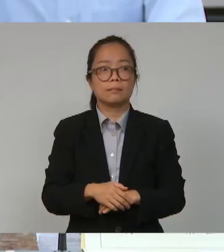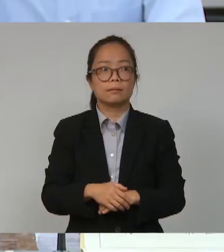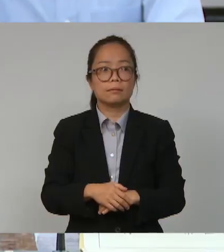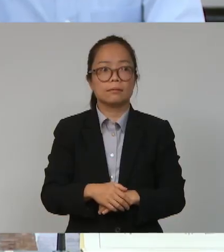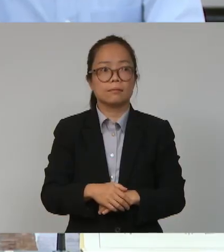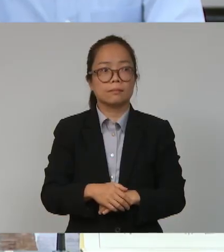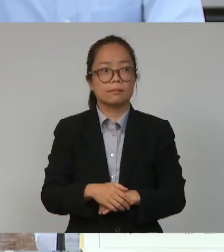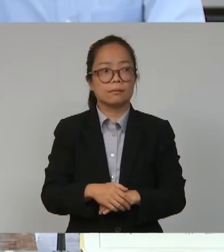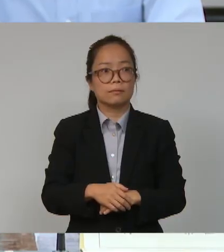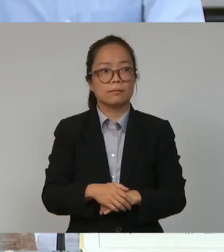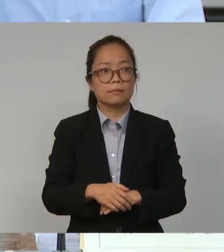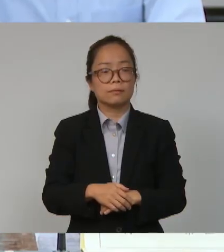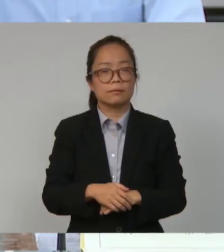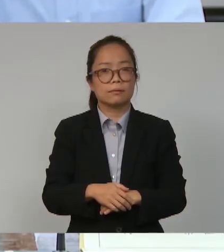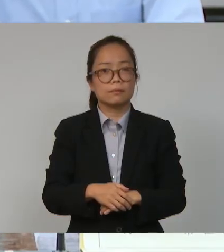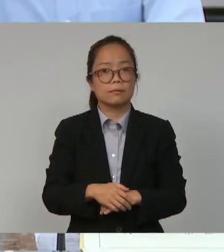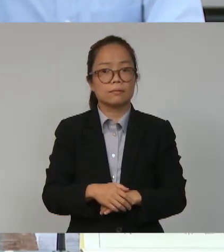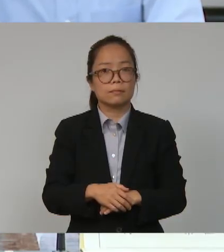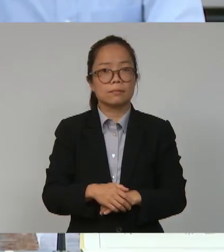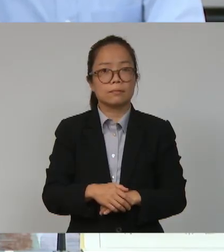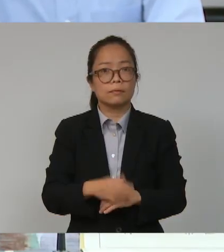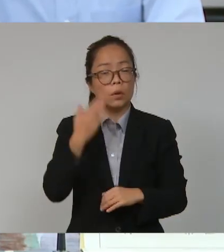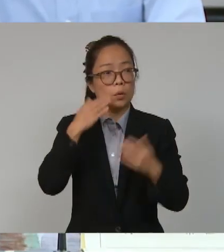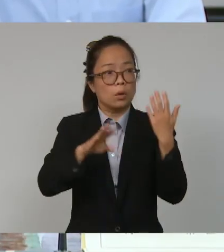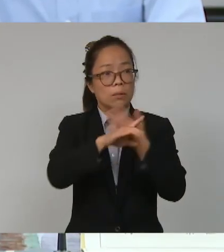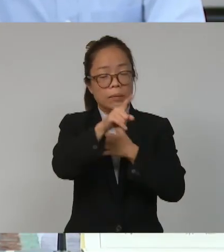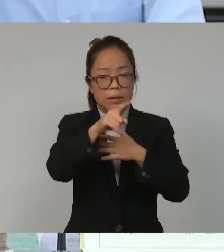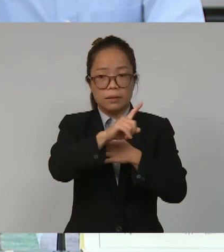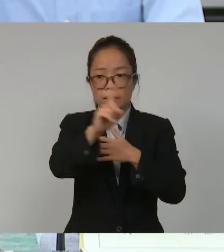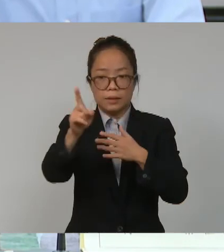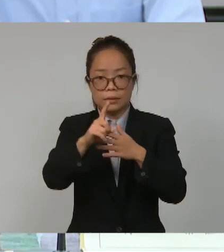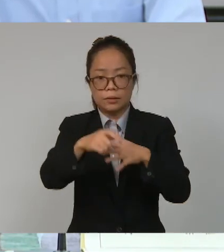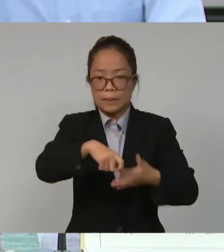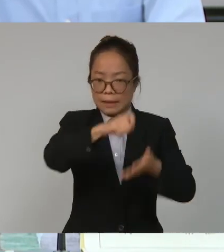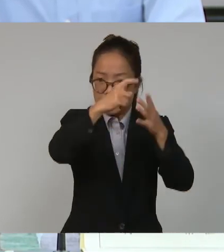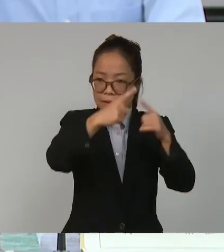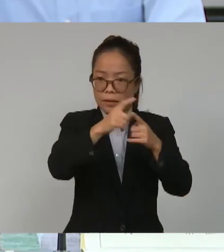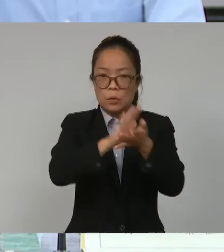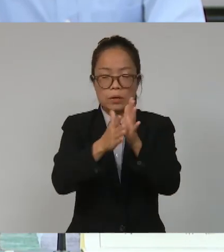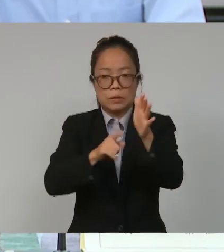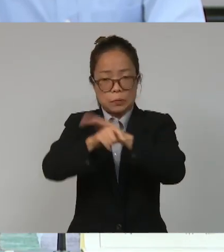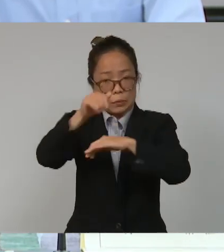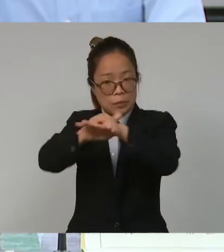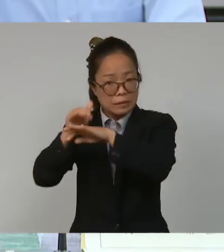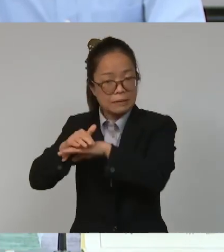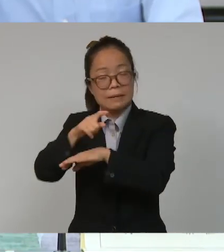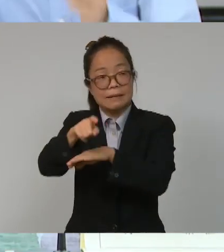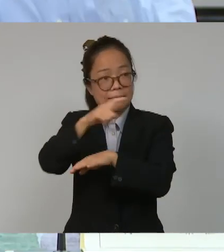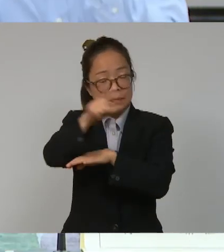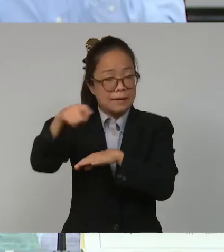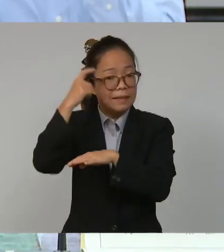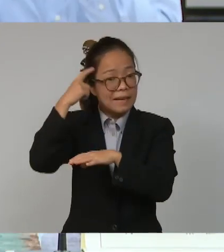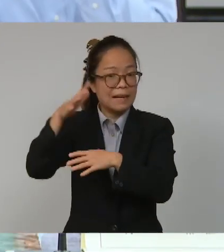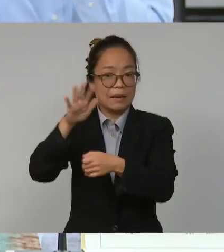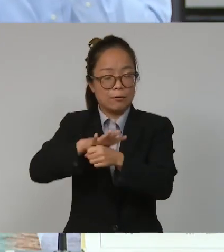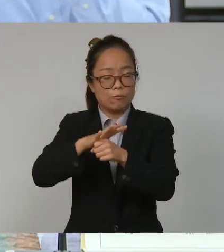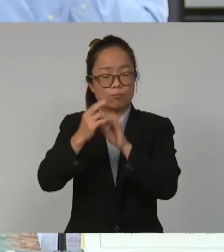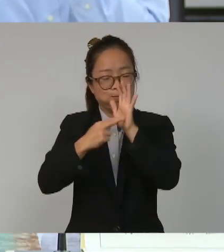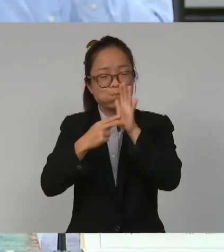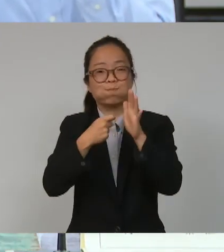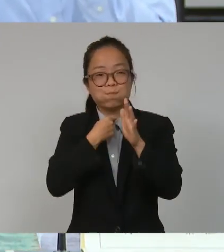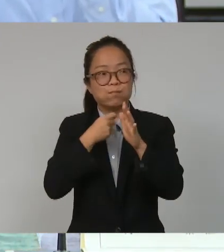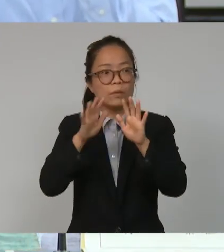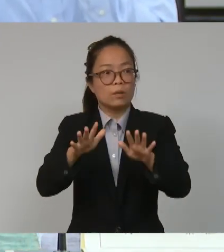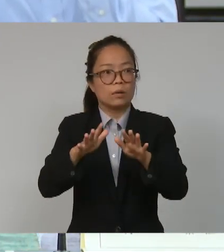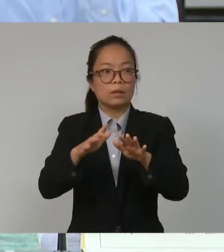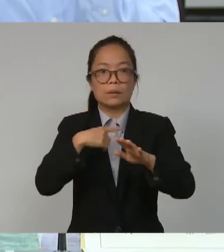那么如果其他各位领衔人或是学者先进没有再有要发言的话呢，那我